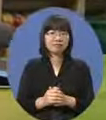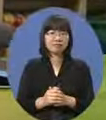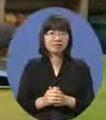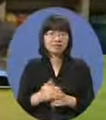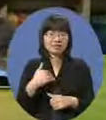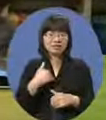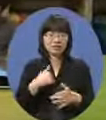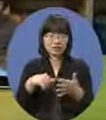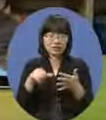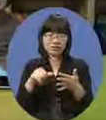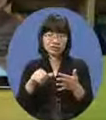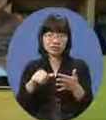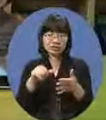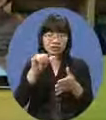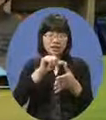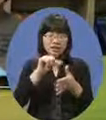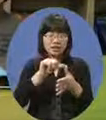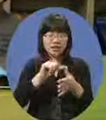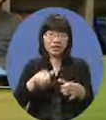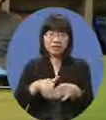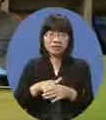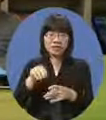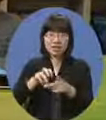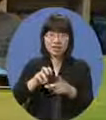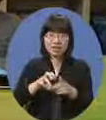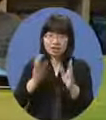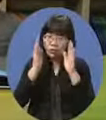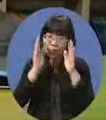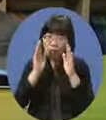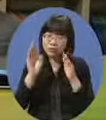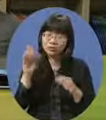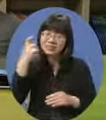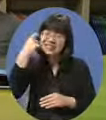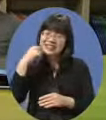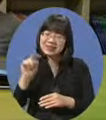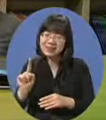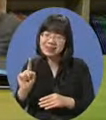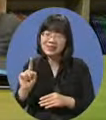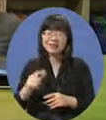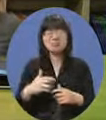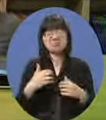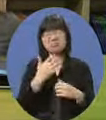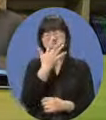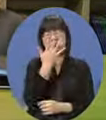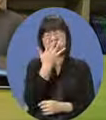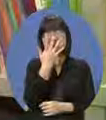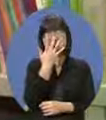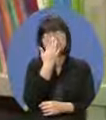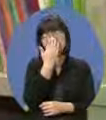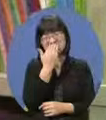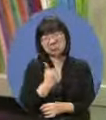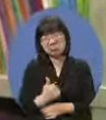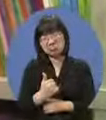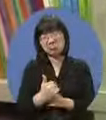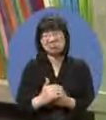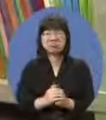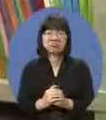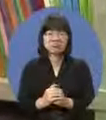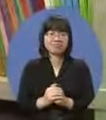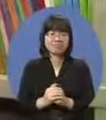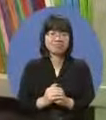우리 재현이 문화센터에서 쓰고 오늘 어땠어요? 아니요, 재미없었어요.